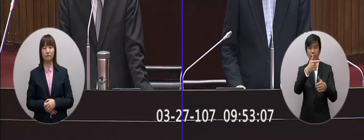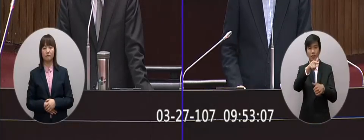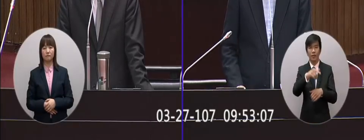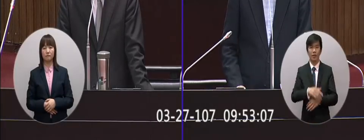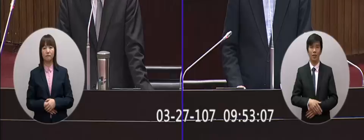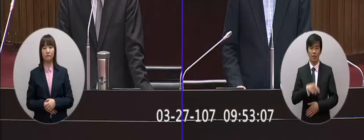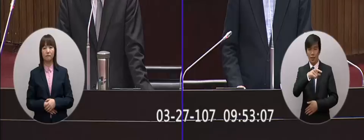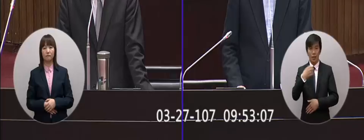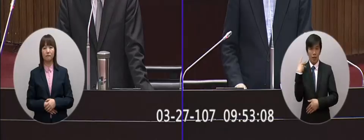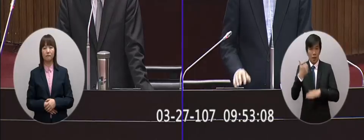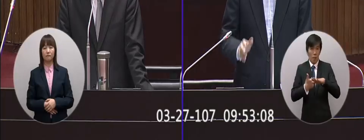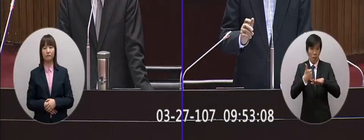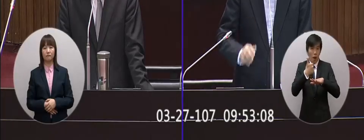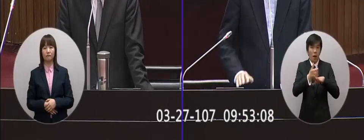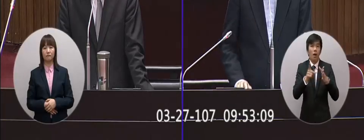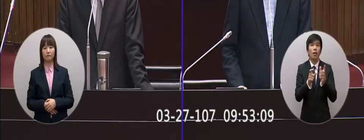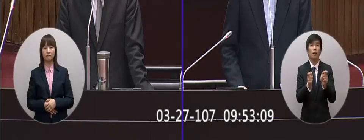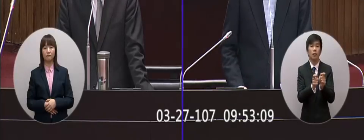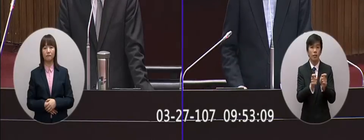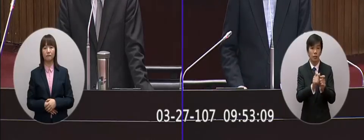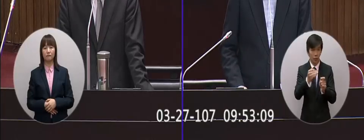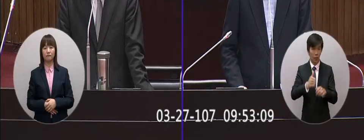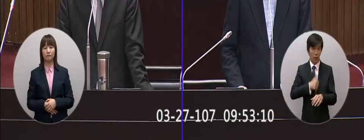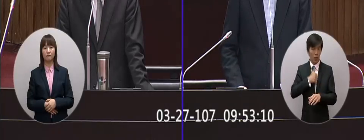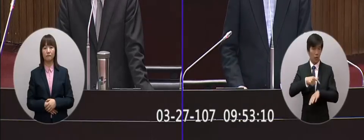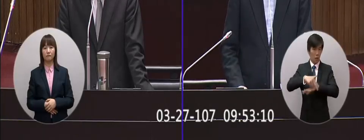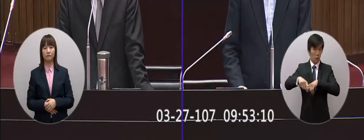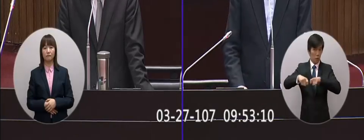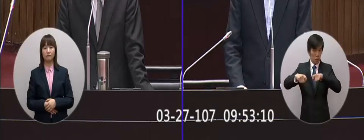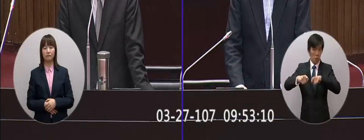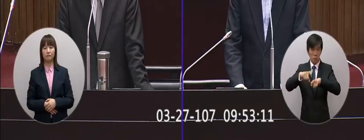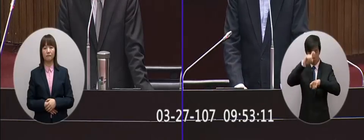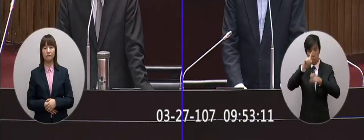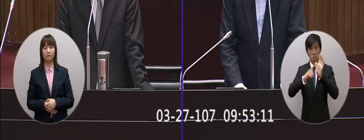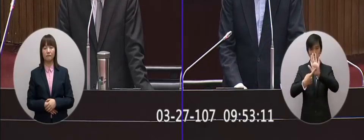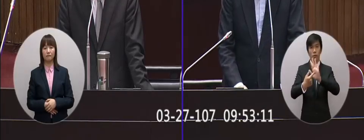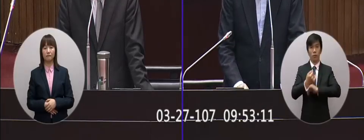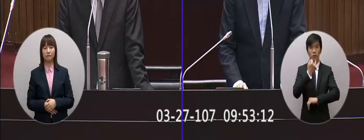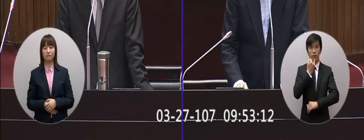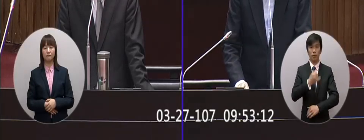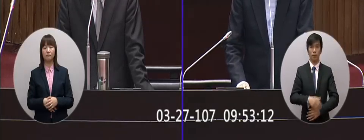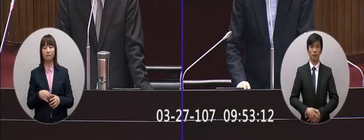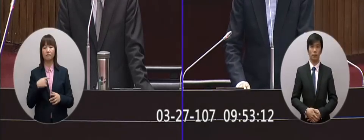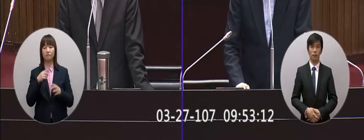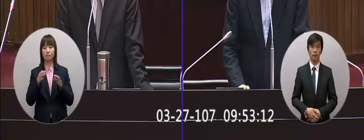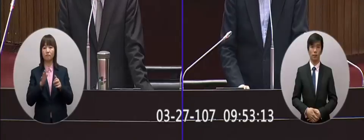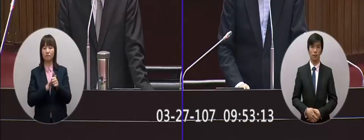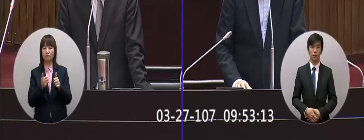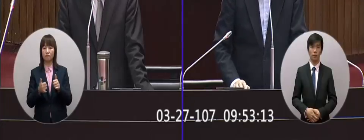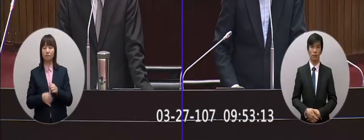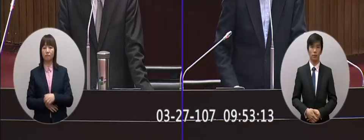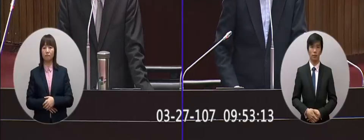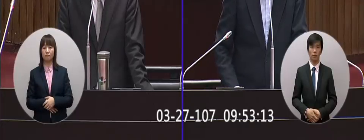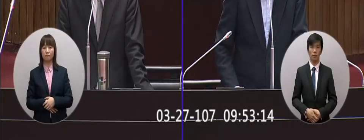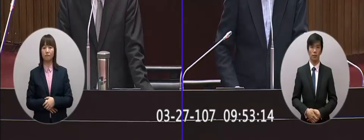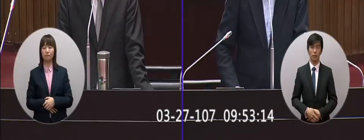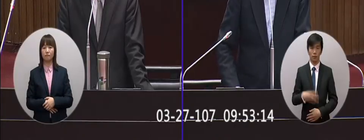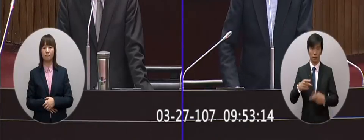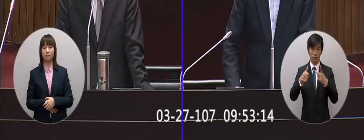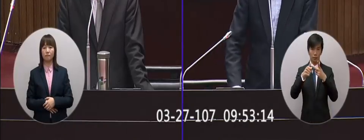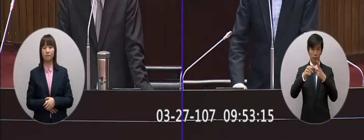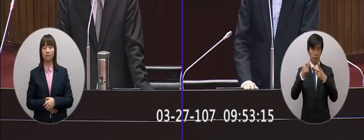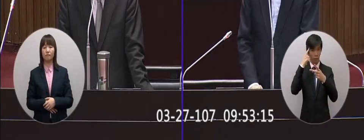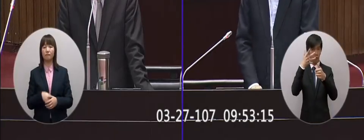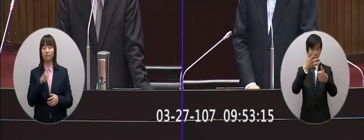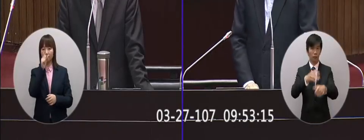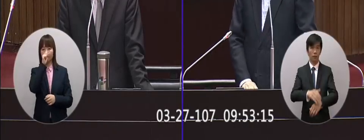长没多久，但是要拿出一些具体的做法给我们看了，好吧？ 是。 接下来我想请教你店的问题，好